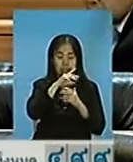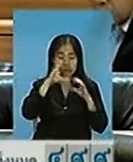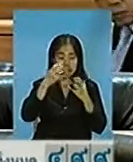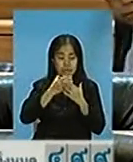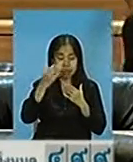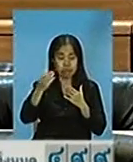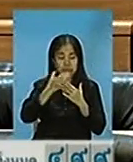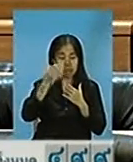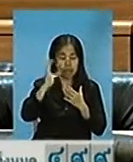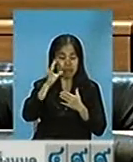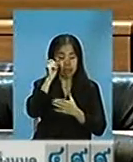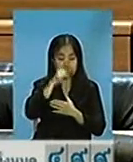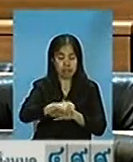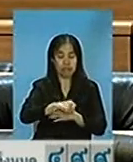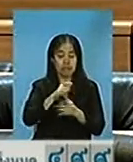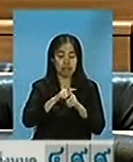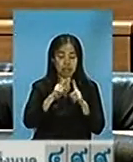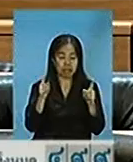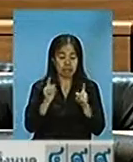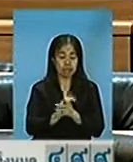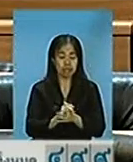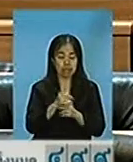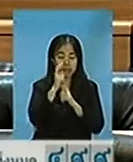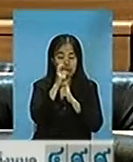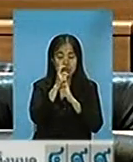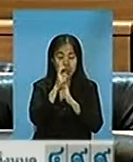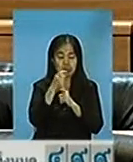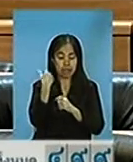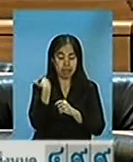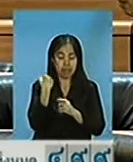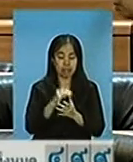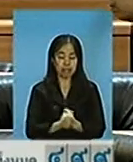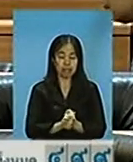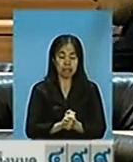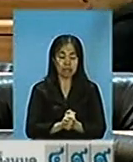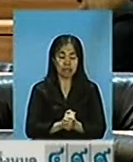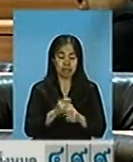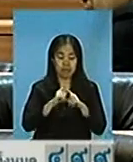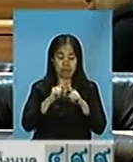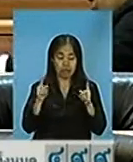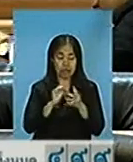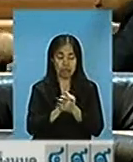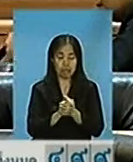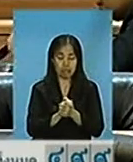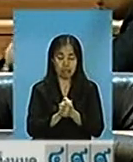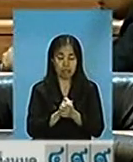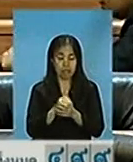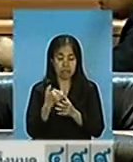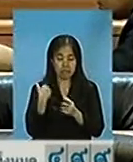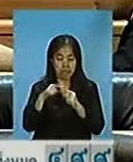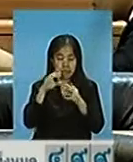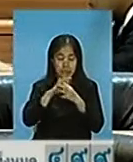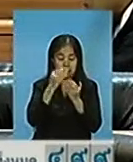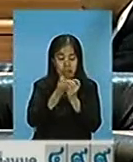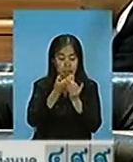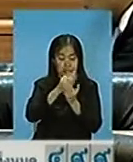ไปในการลงทุนมันอันตรายครับท่านประธานแต่ถึงอย่างไรก็แล้วแต่การที่ท่านจะเอาเงินพี่น้องประชาช